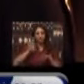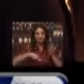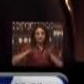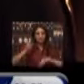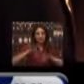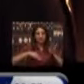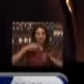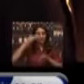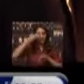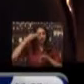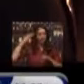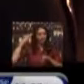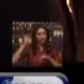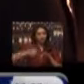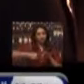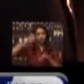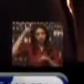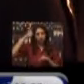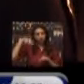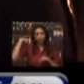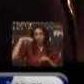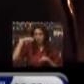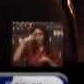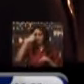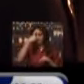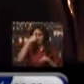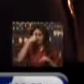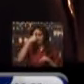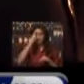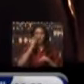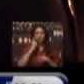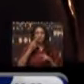سياسي جبار